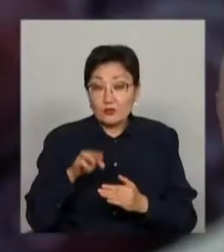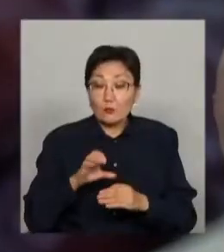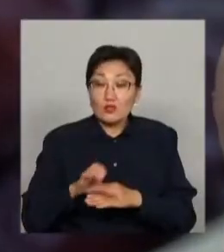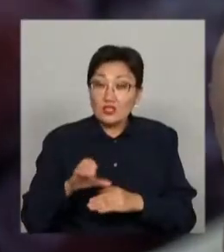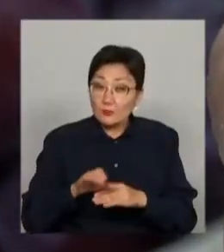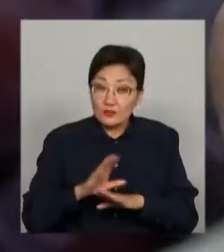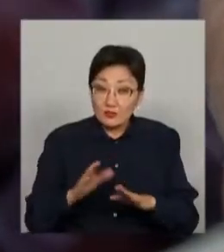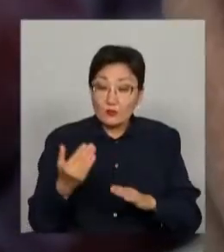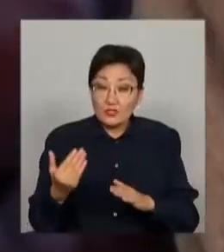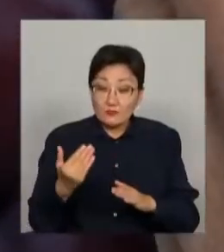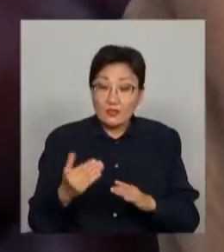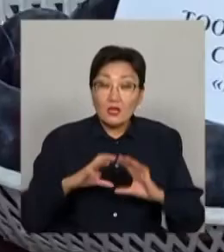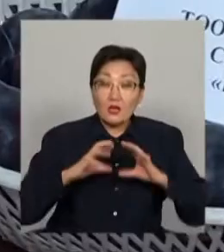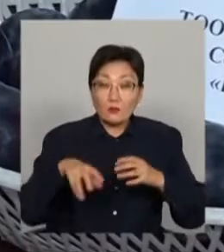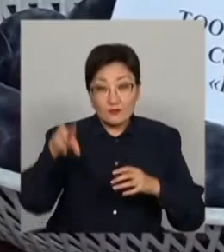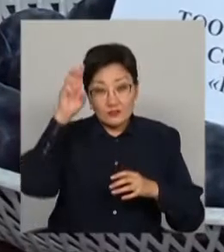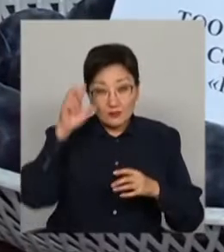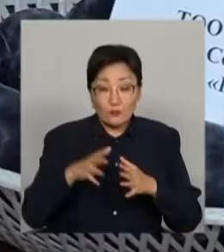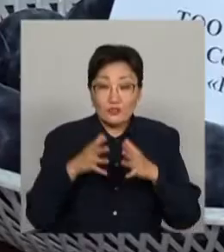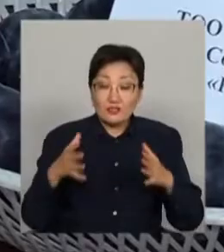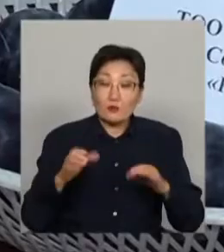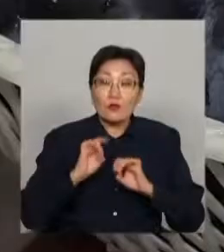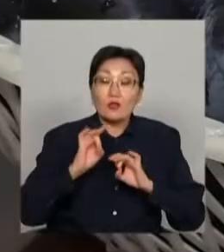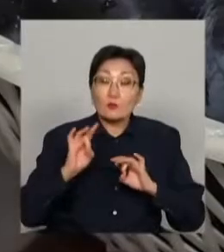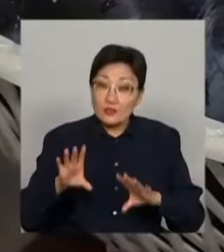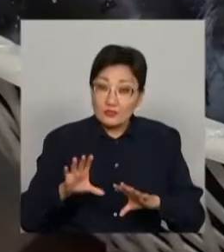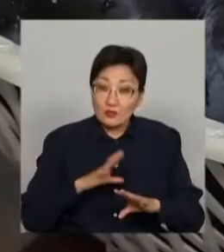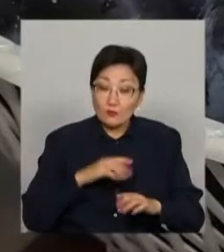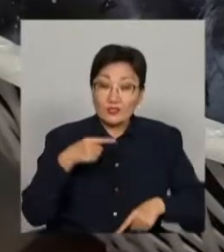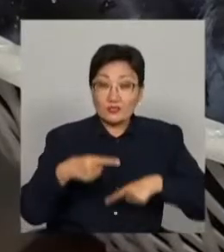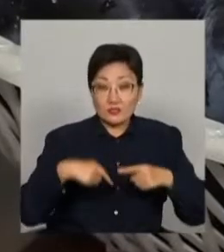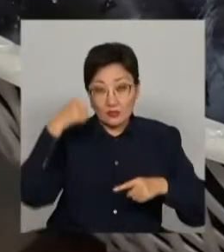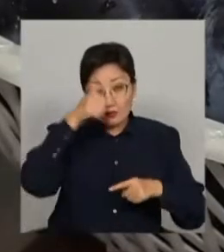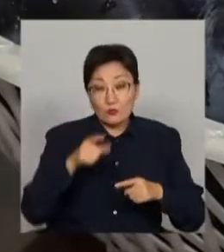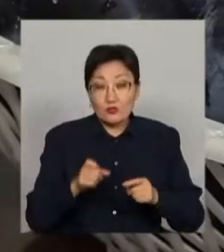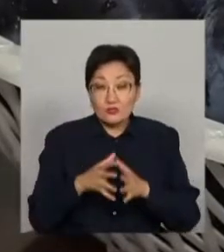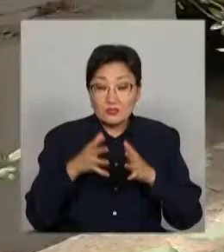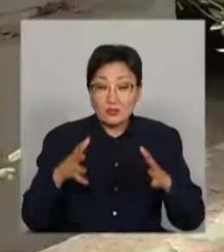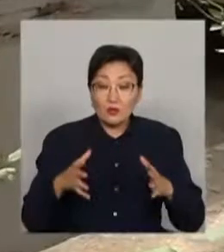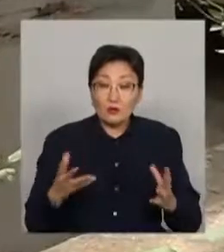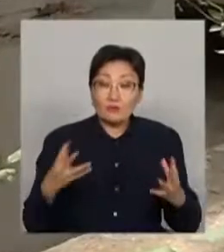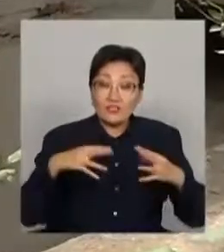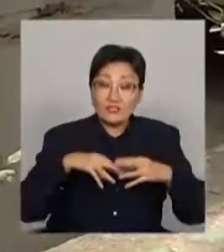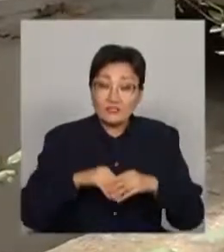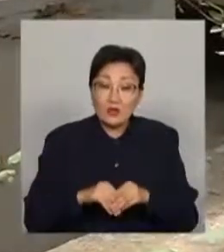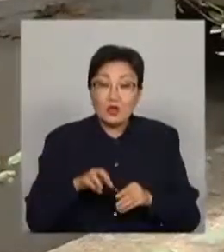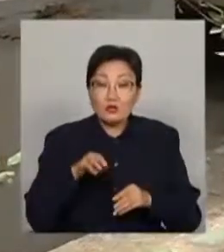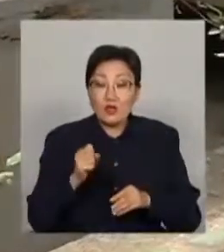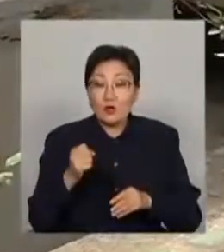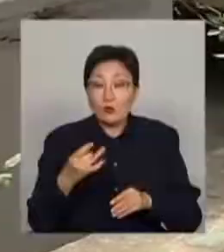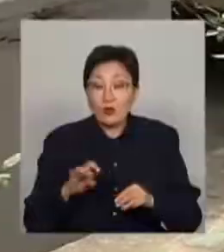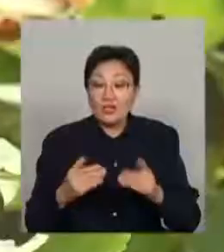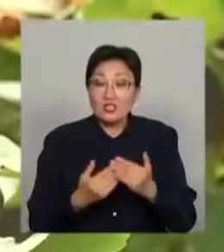қана қоймай, оларды әлем елдеріне кеңінен танымал етіп келеді. Ал келесі жылы 100-ден аса комбинация жасалған таңқурай жидегінің